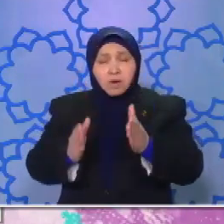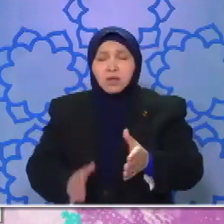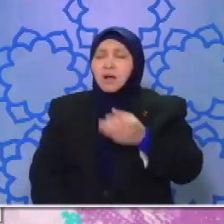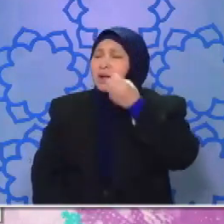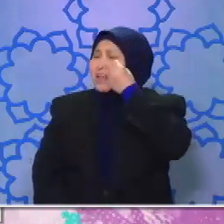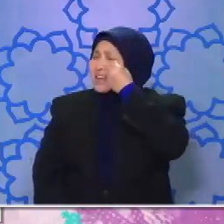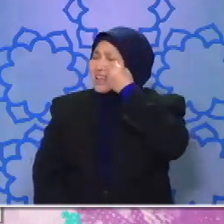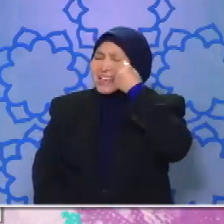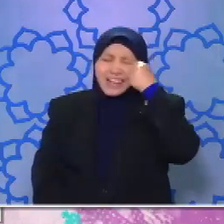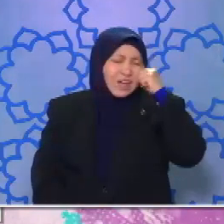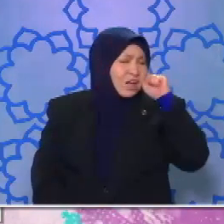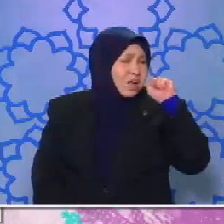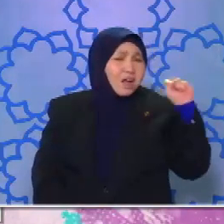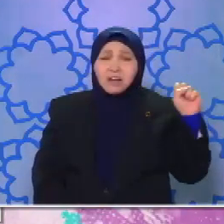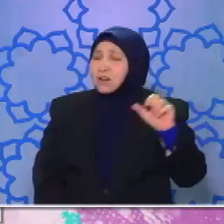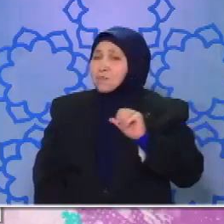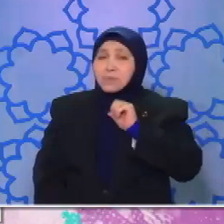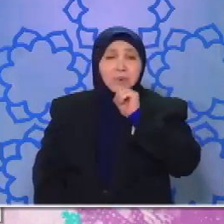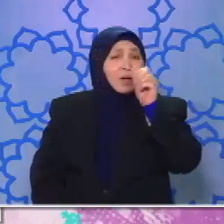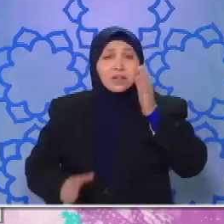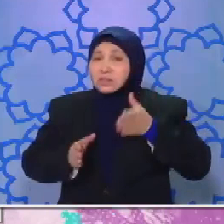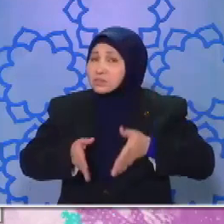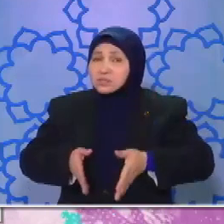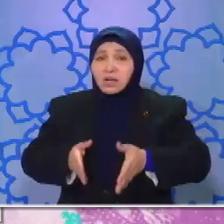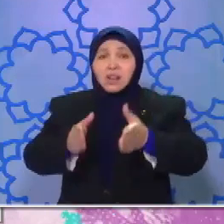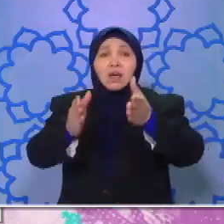المغضوب عليهم ولا